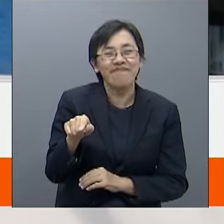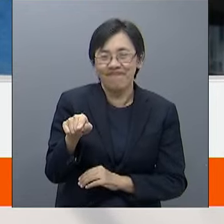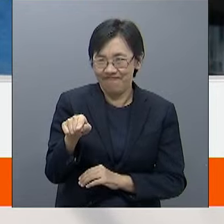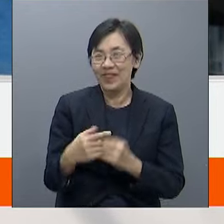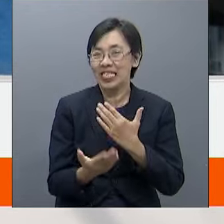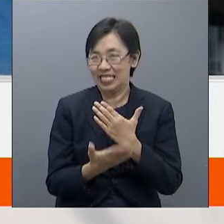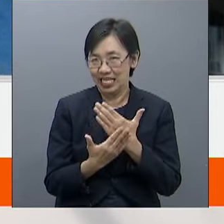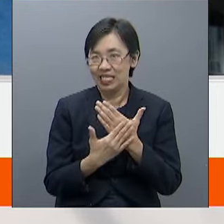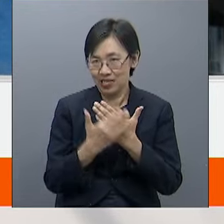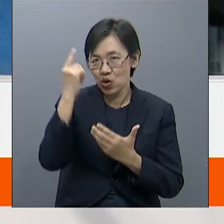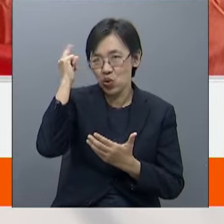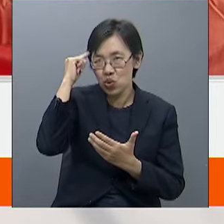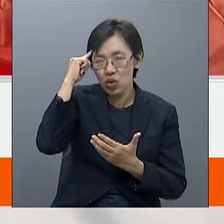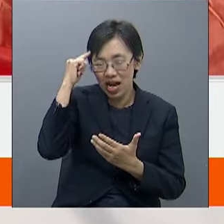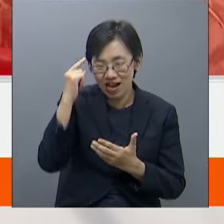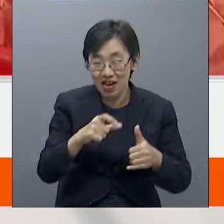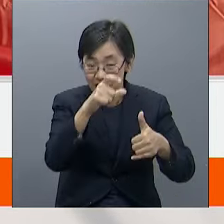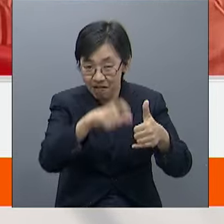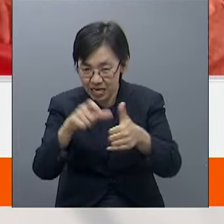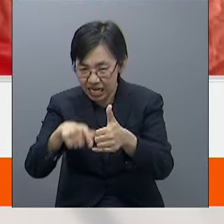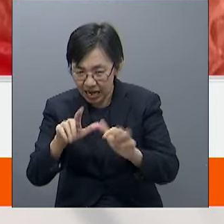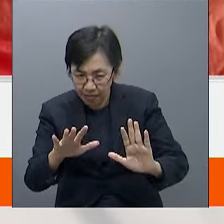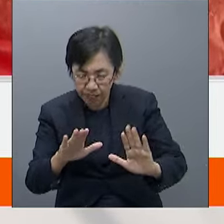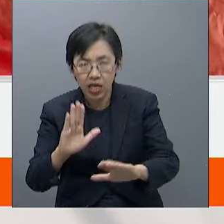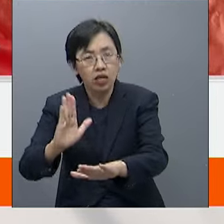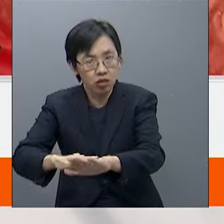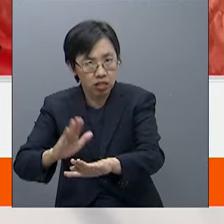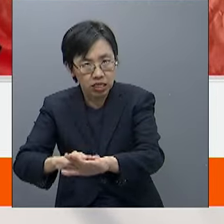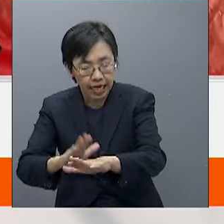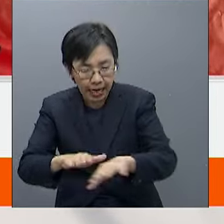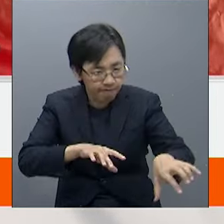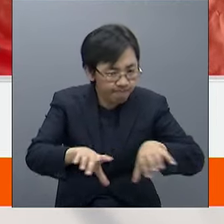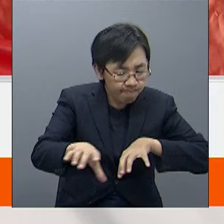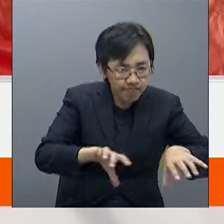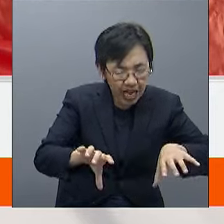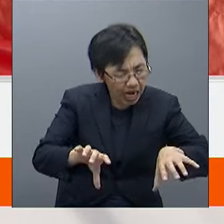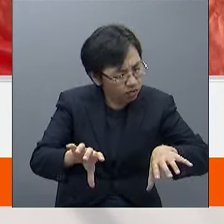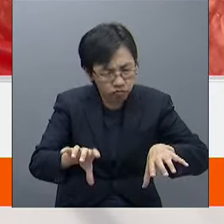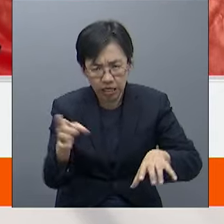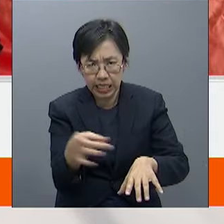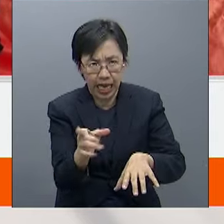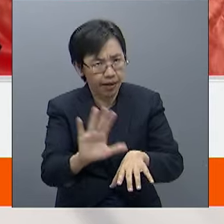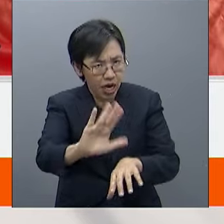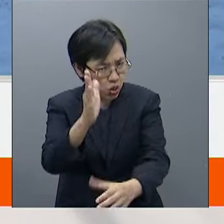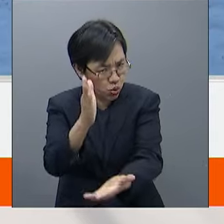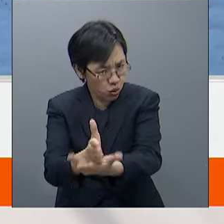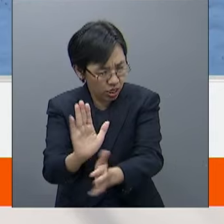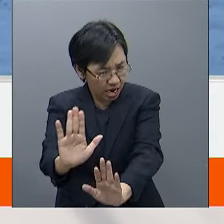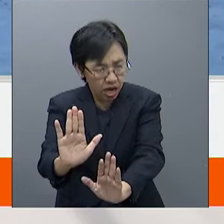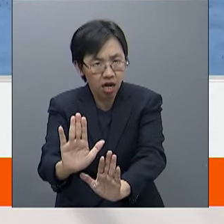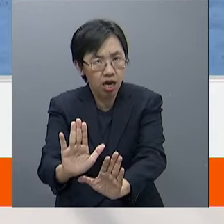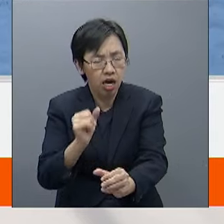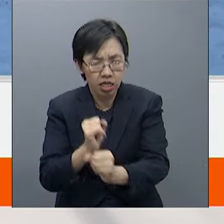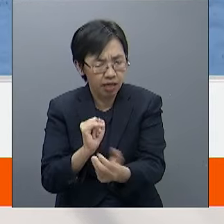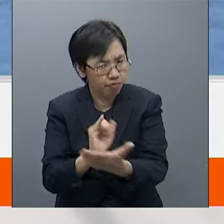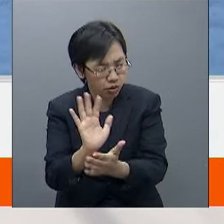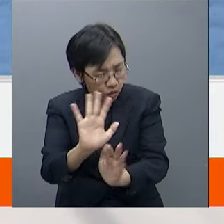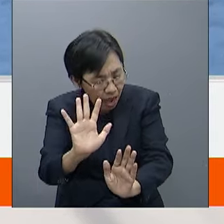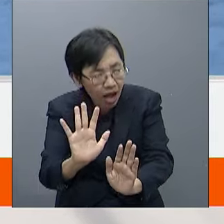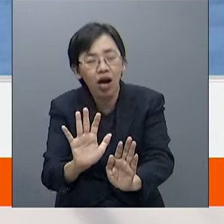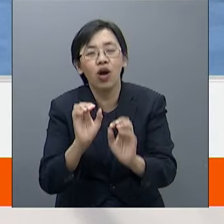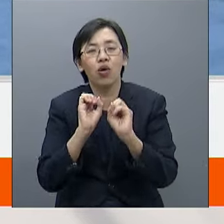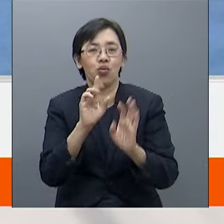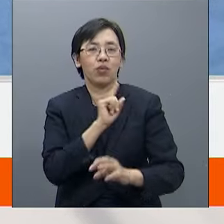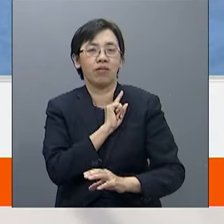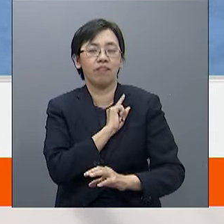เราว่าพฤติกรรมตรงนี้ต้องถูกเข้ามาหยุดหรือว่าเข้ามาบอกว่ามันไม่ควรจะเกิดขึ้น คุณหม